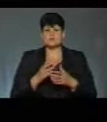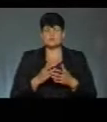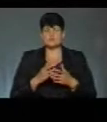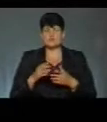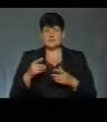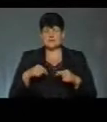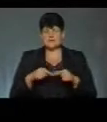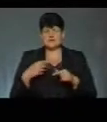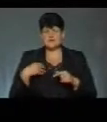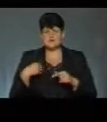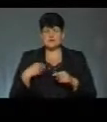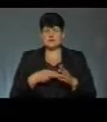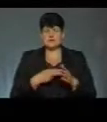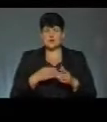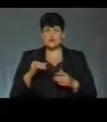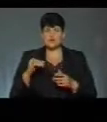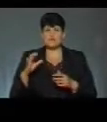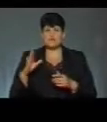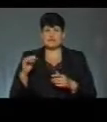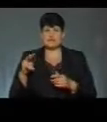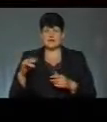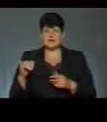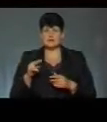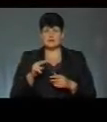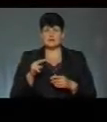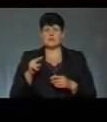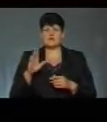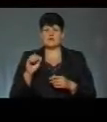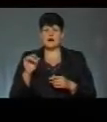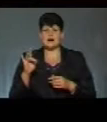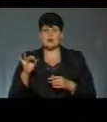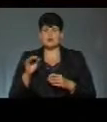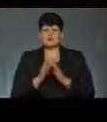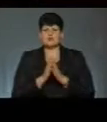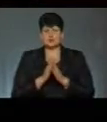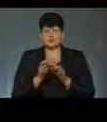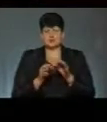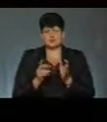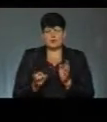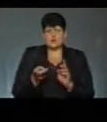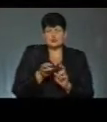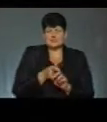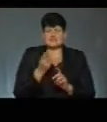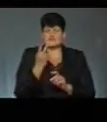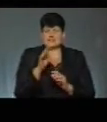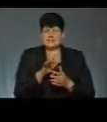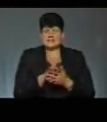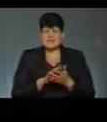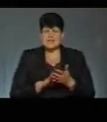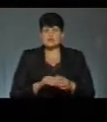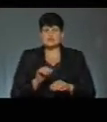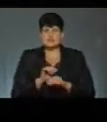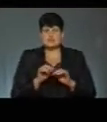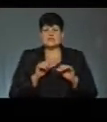Львівської залізниці «Ювілейне» Павло Варода просить суд долучити дві заяви від позивача та клопотання про зупинення дії